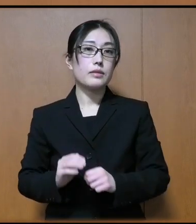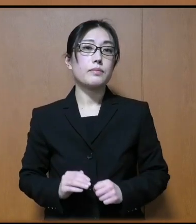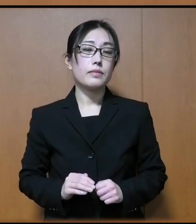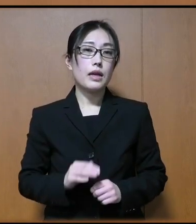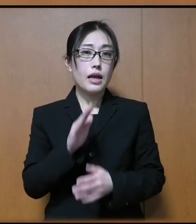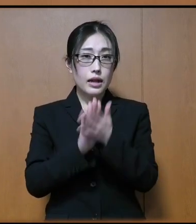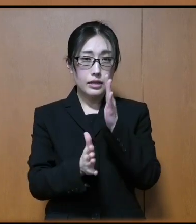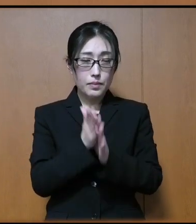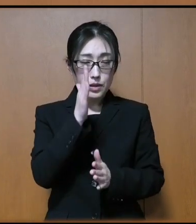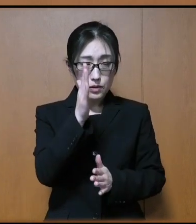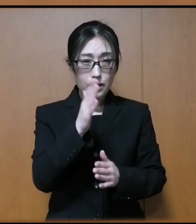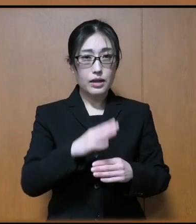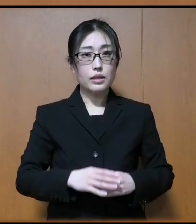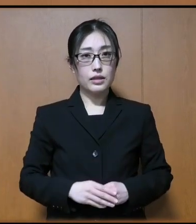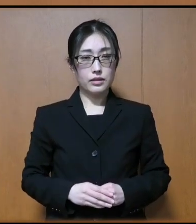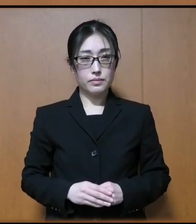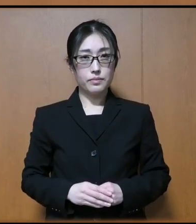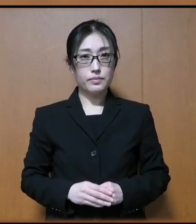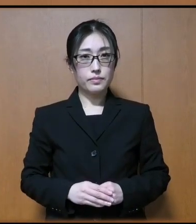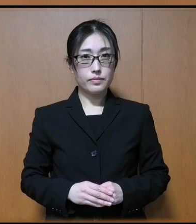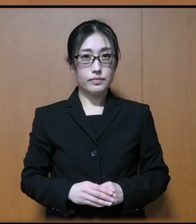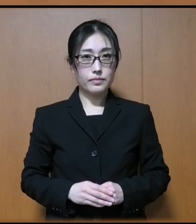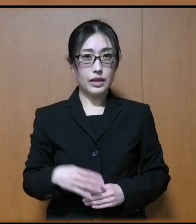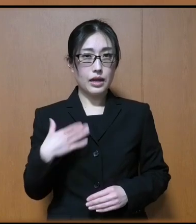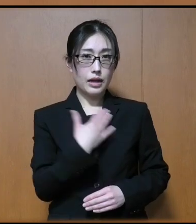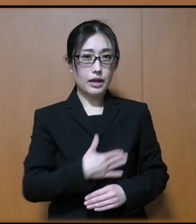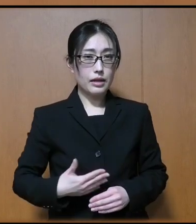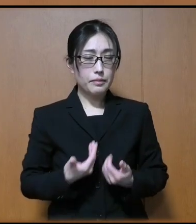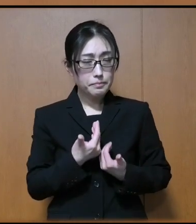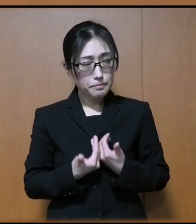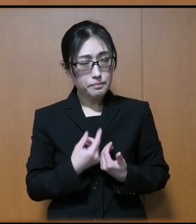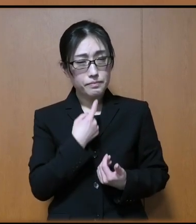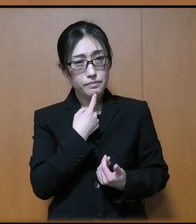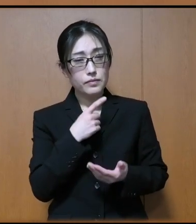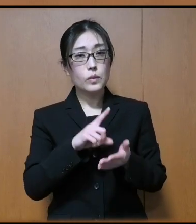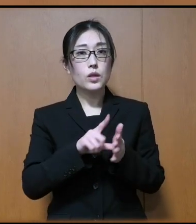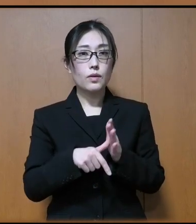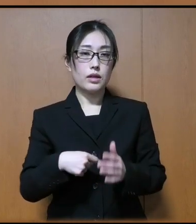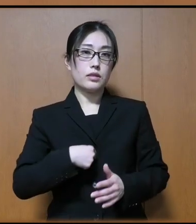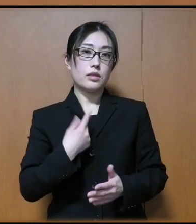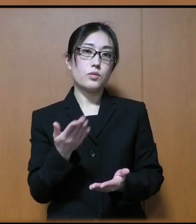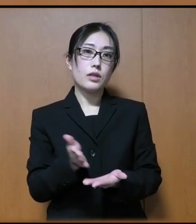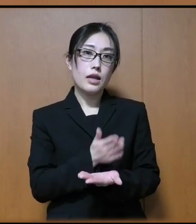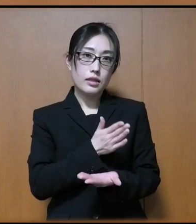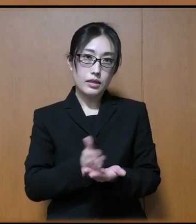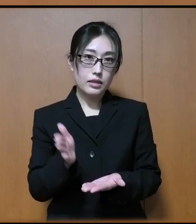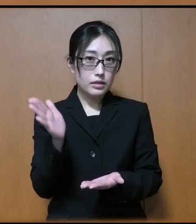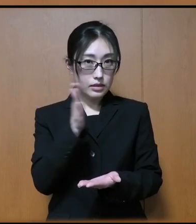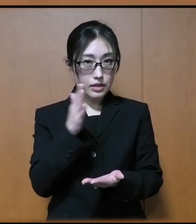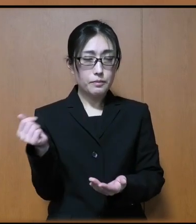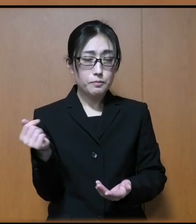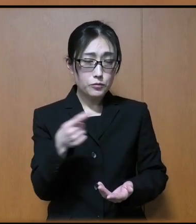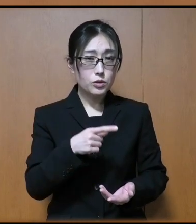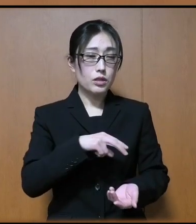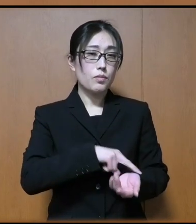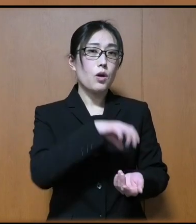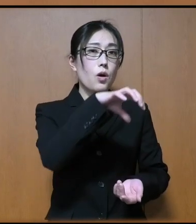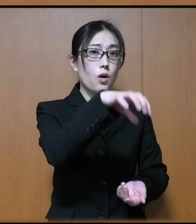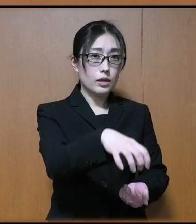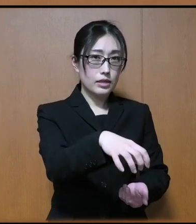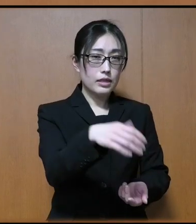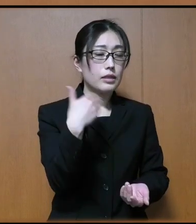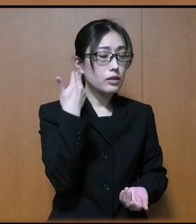ず体に異常を感じたときには自分で判断せず速やかに医療機関等へ問い合わせていただくな